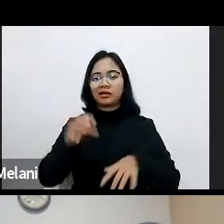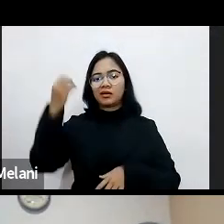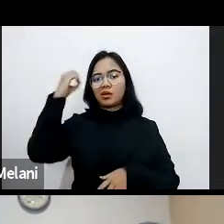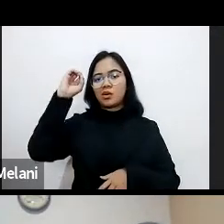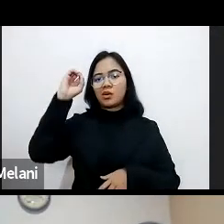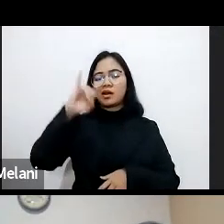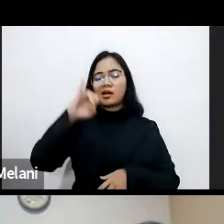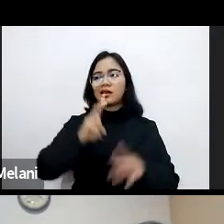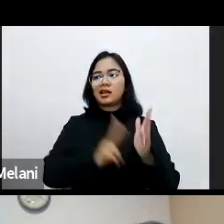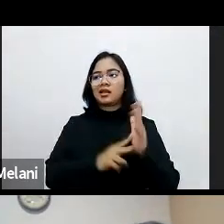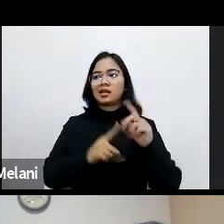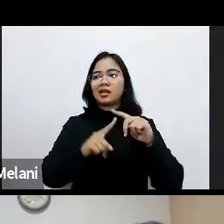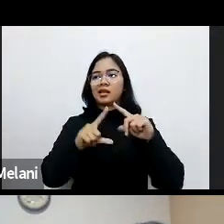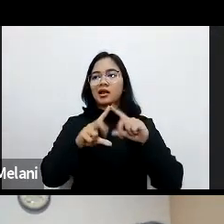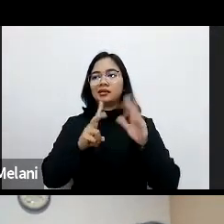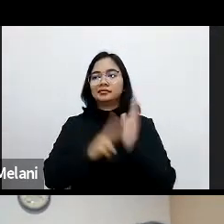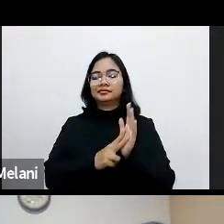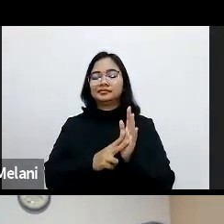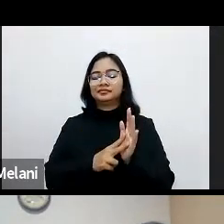gitu ya.